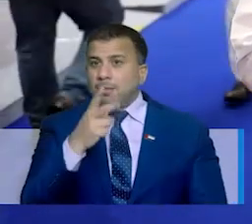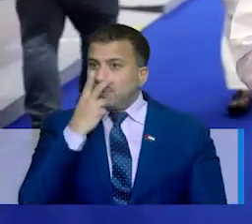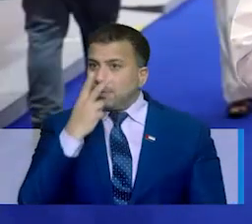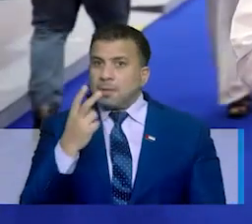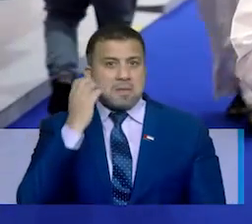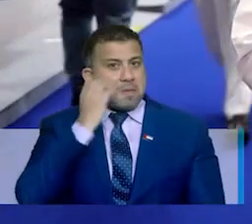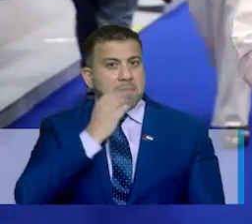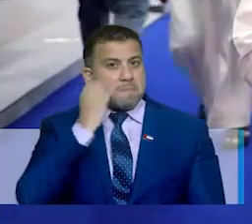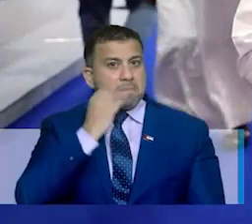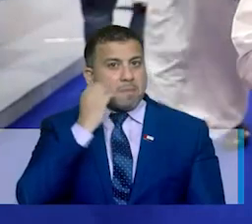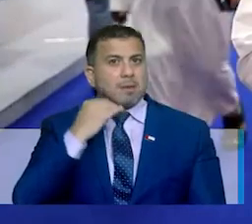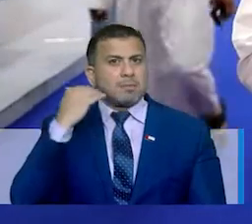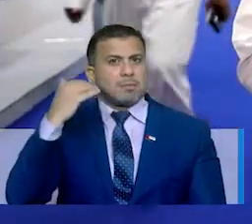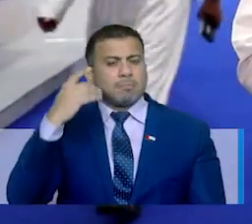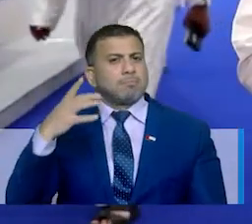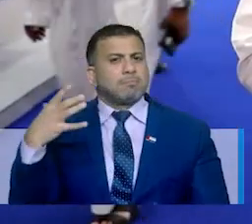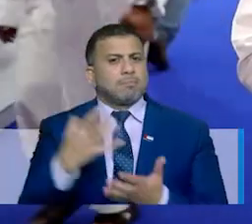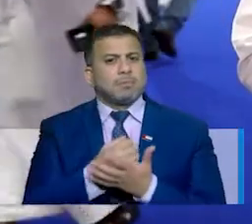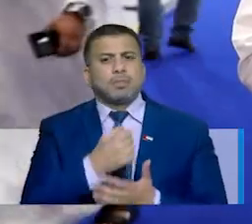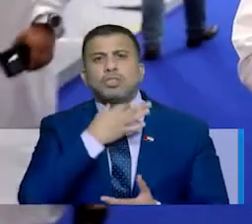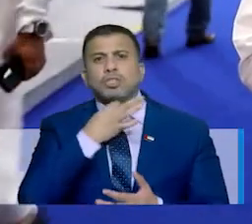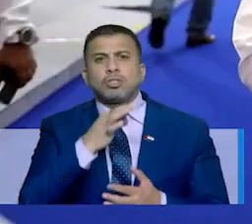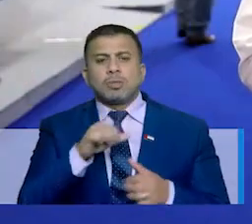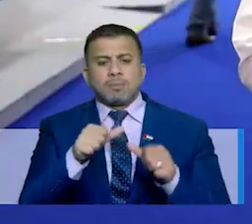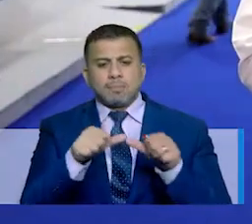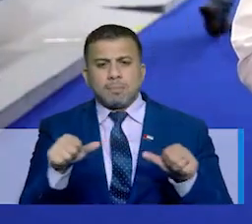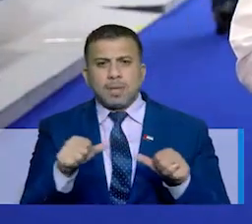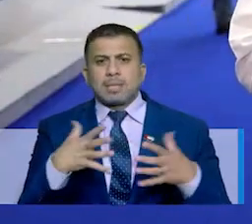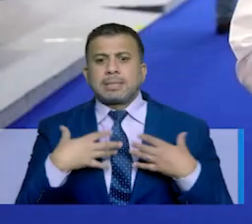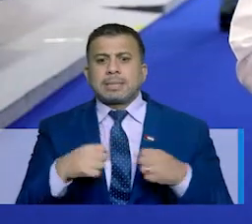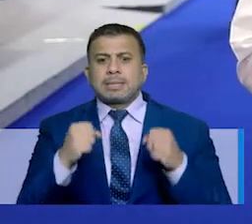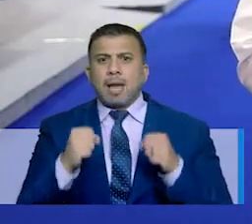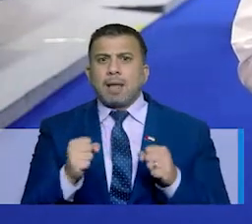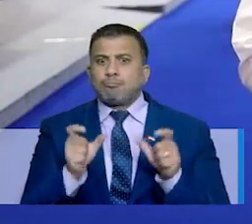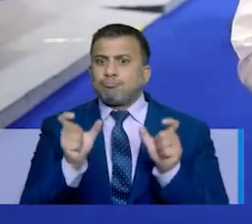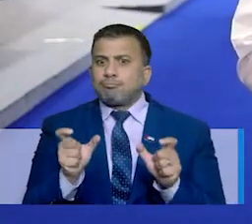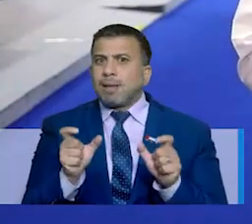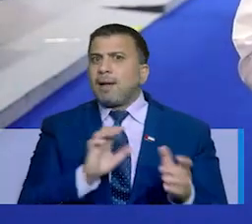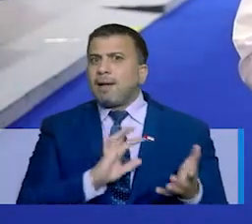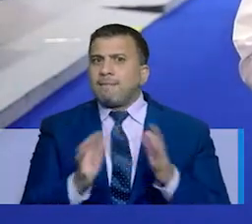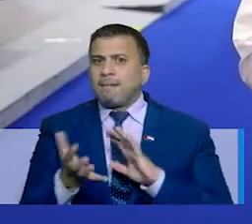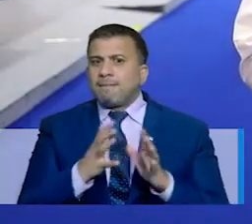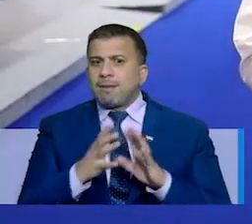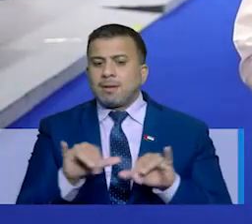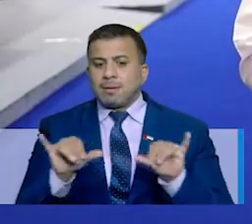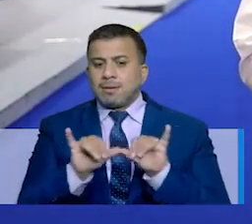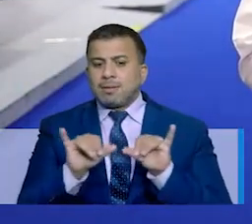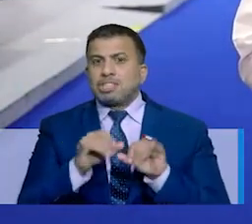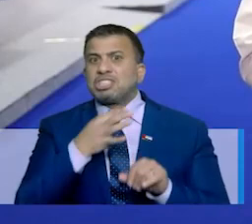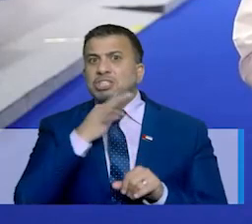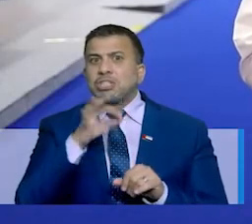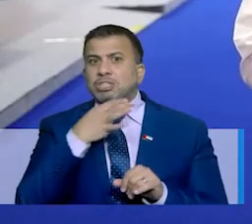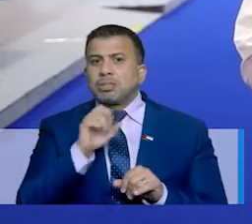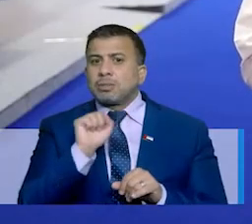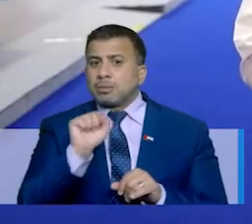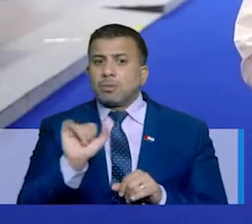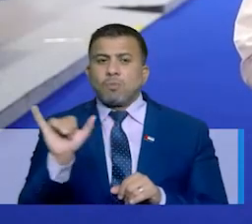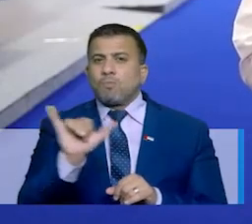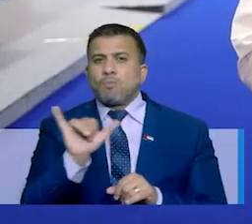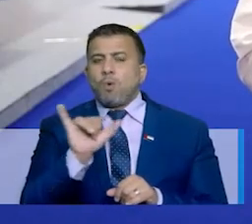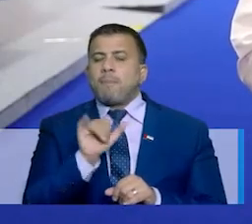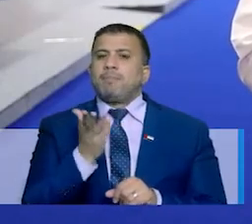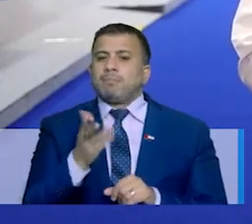دولة الإمارات في الحصول على أحدث ابتكارات الأمن والسلامة والاعتماد على الذكاء الاصطناعي كمحور